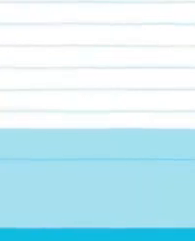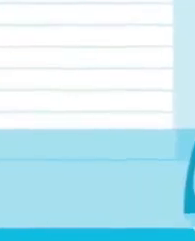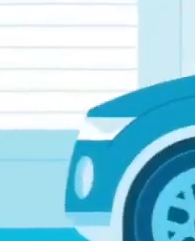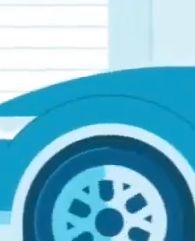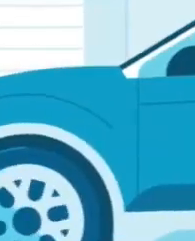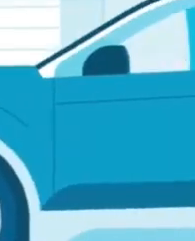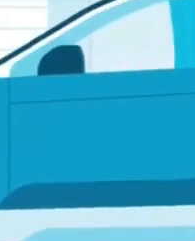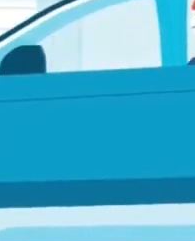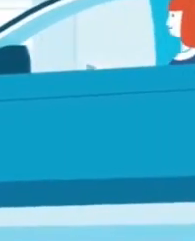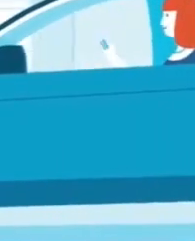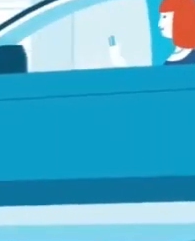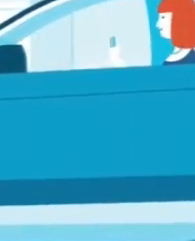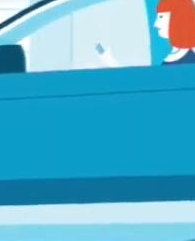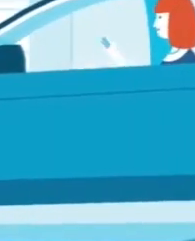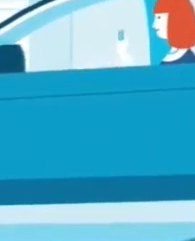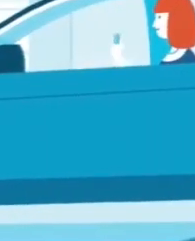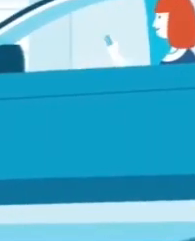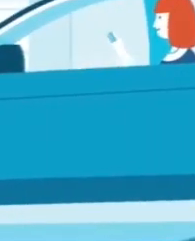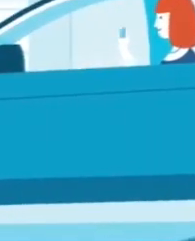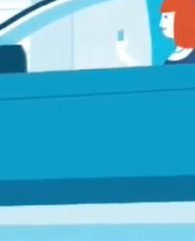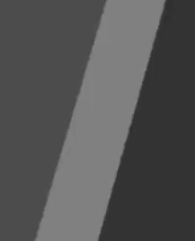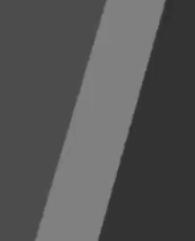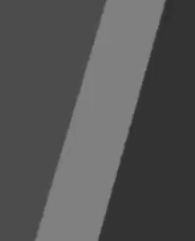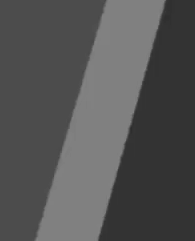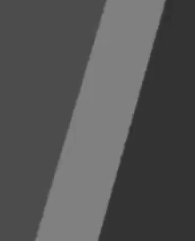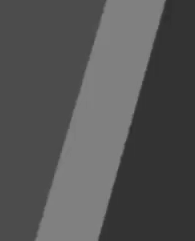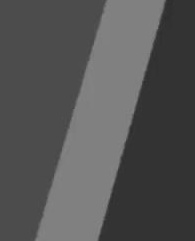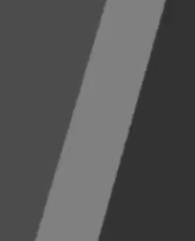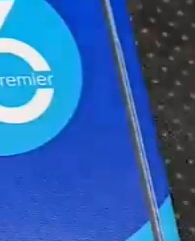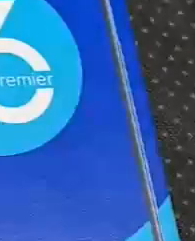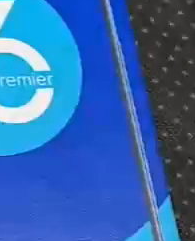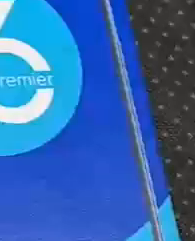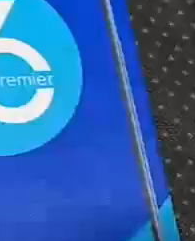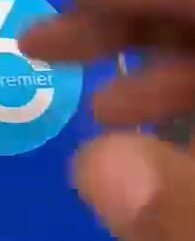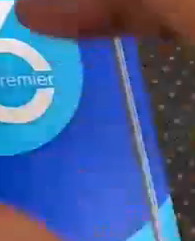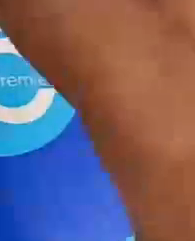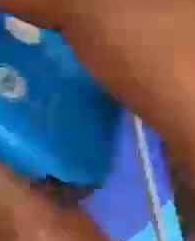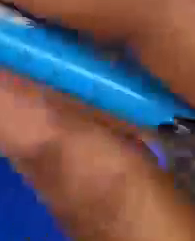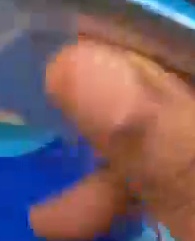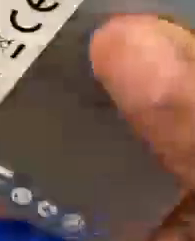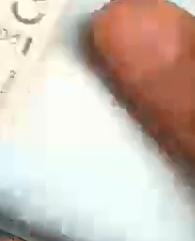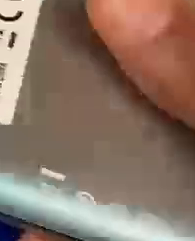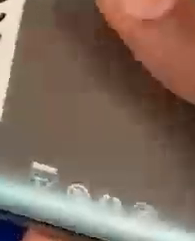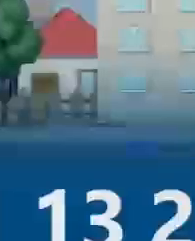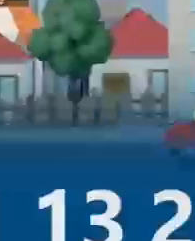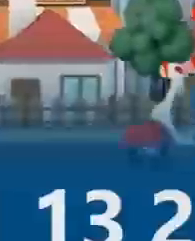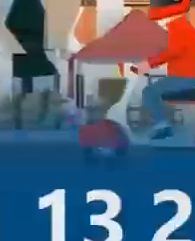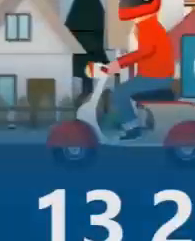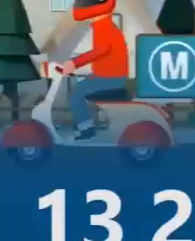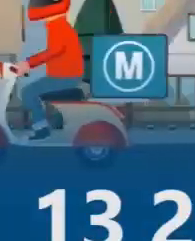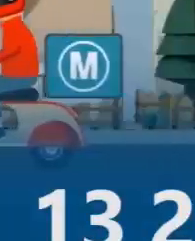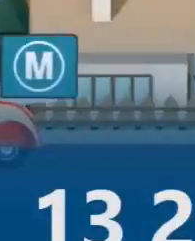Waruzi kwa watumiza smartphone ya gahebuzo muri Tecno Yes Phone tukai kugeza hiwawe.